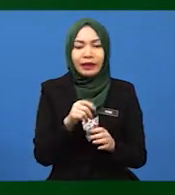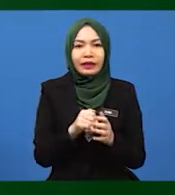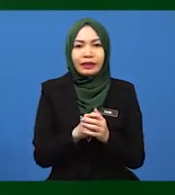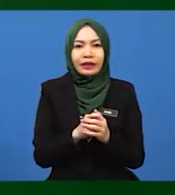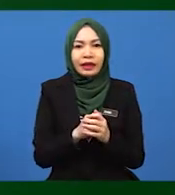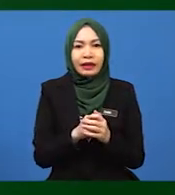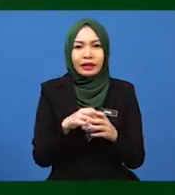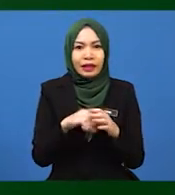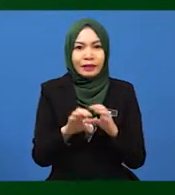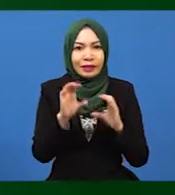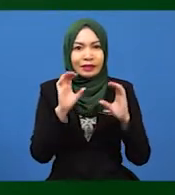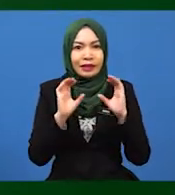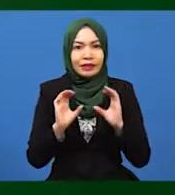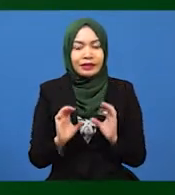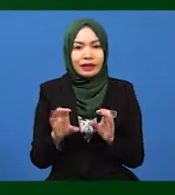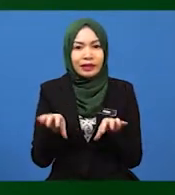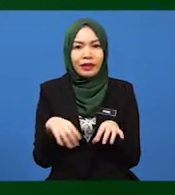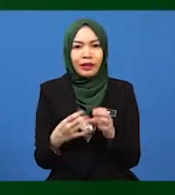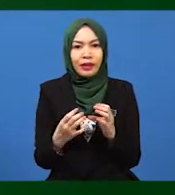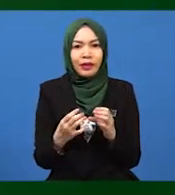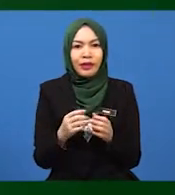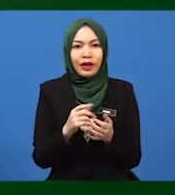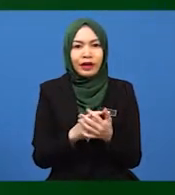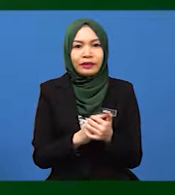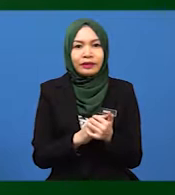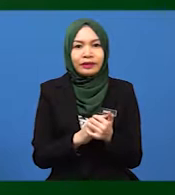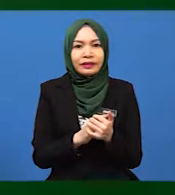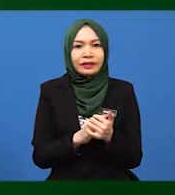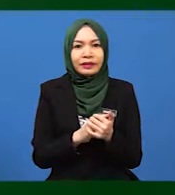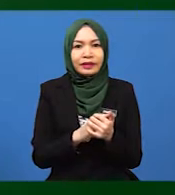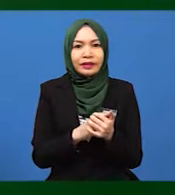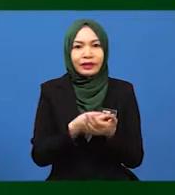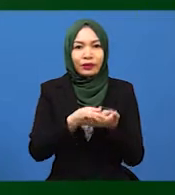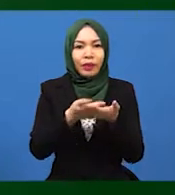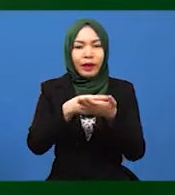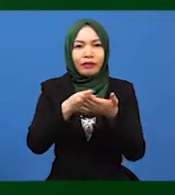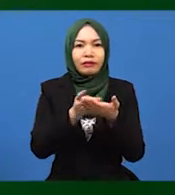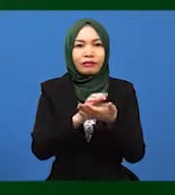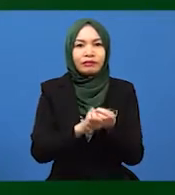cara-cara membuat ketupat palas yang ditunjukkan sebentar tadi.